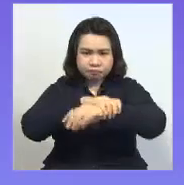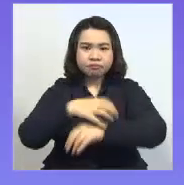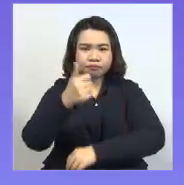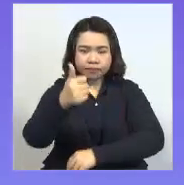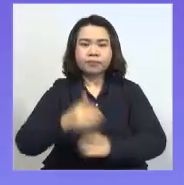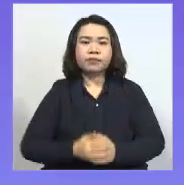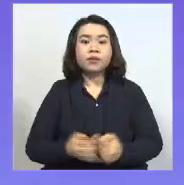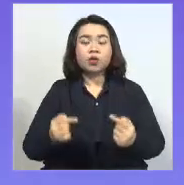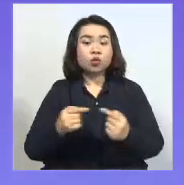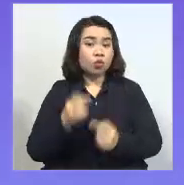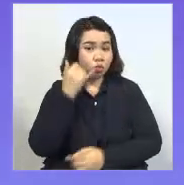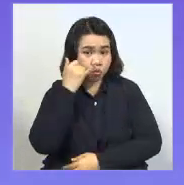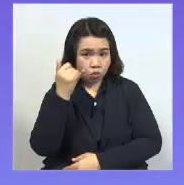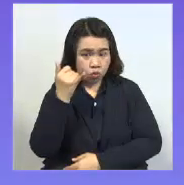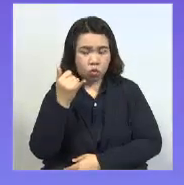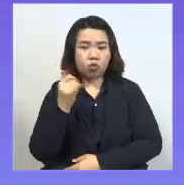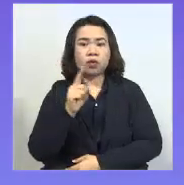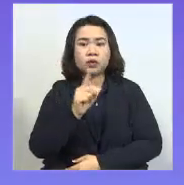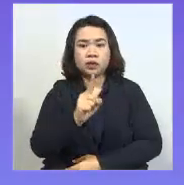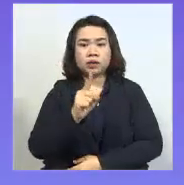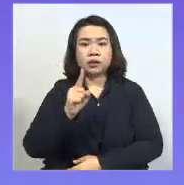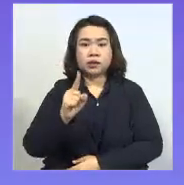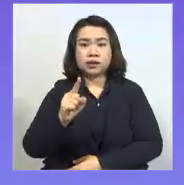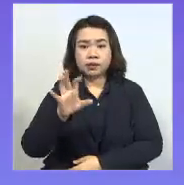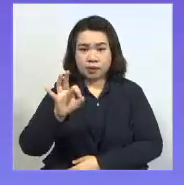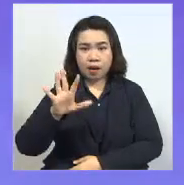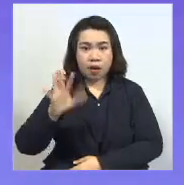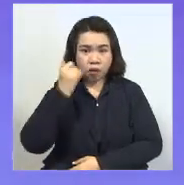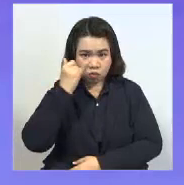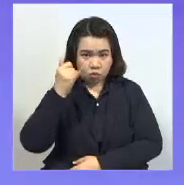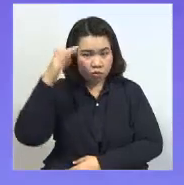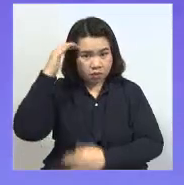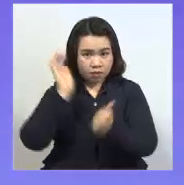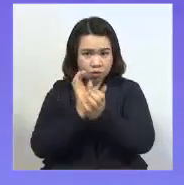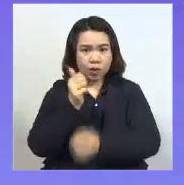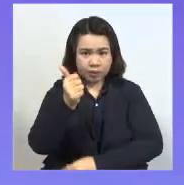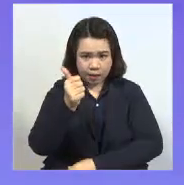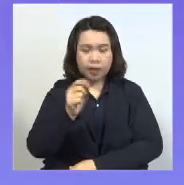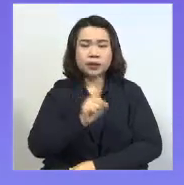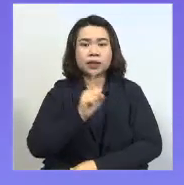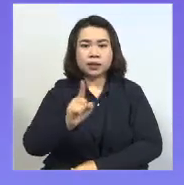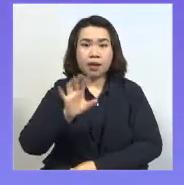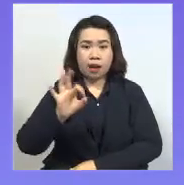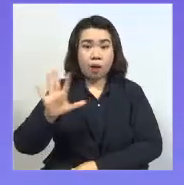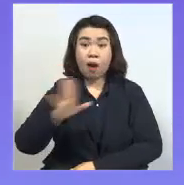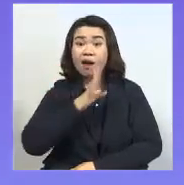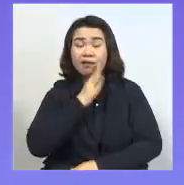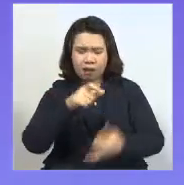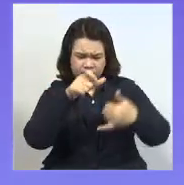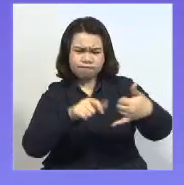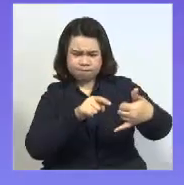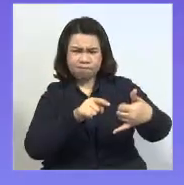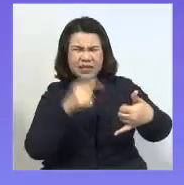ที่กองบังคับการปราบปรามนะคะหมายเลขโทรศัพท์11951195นะคะถ้าพบบุคคลต้องส